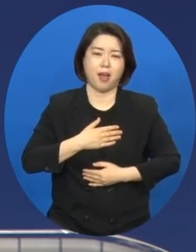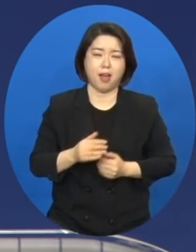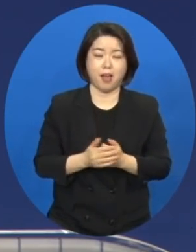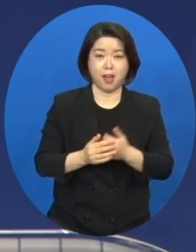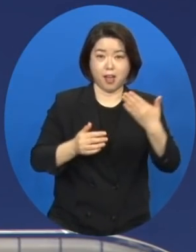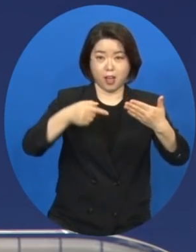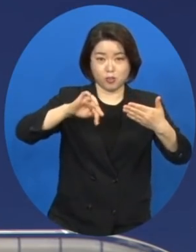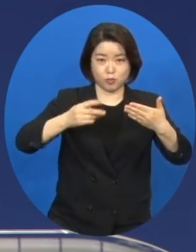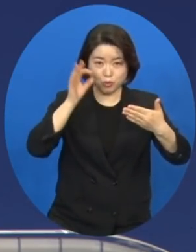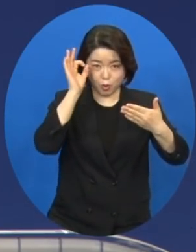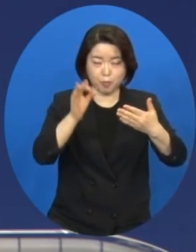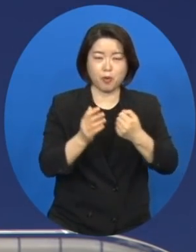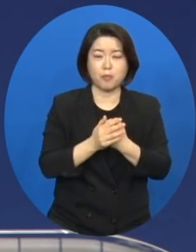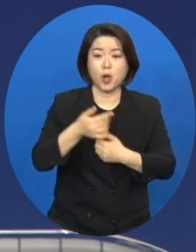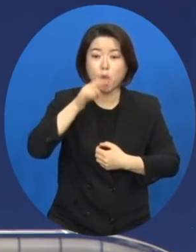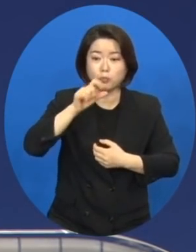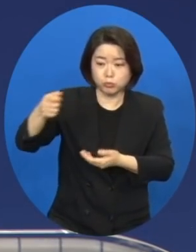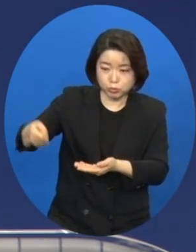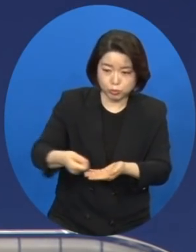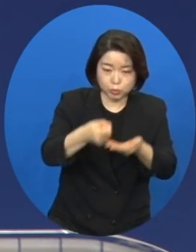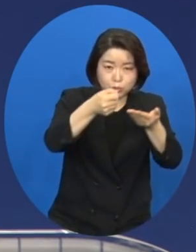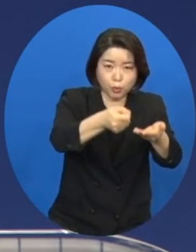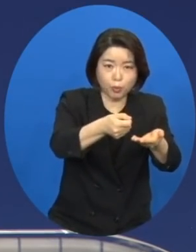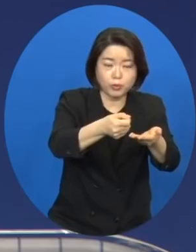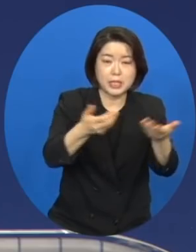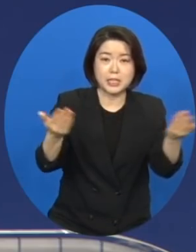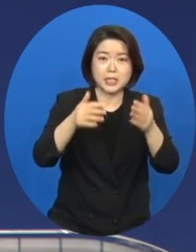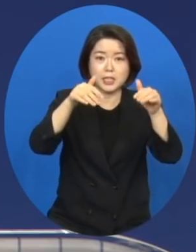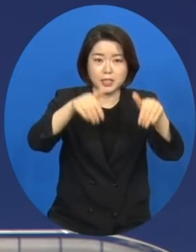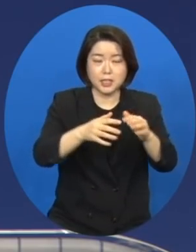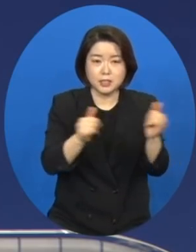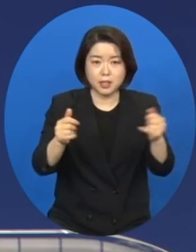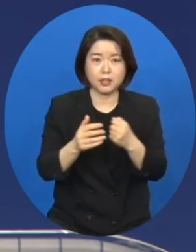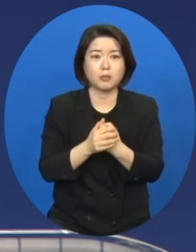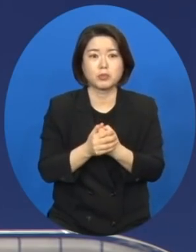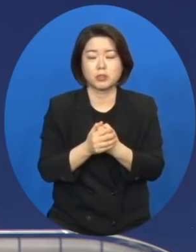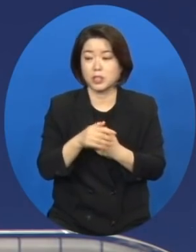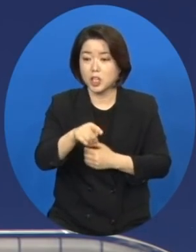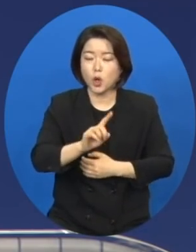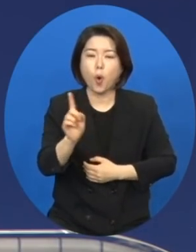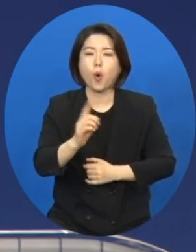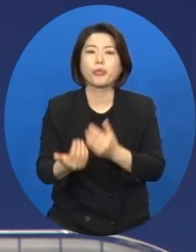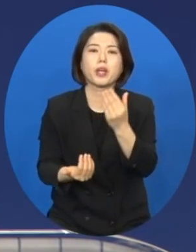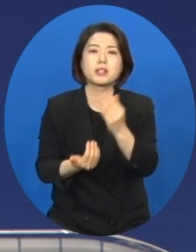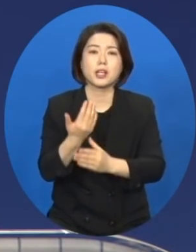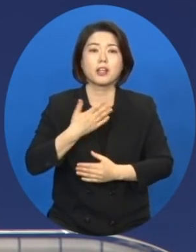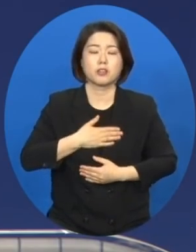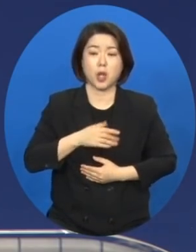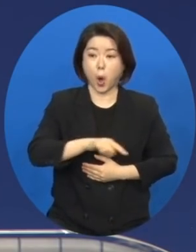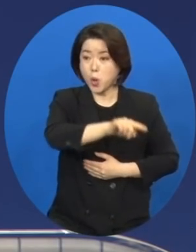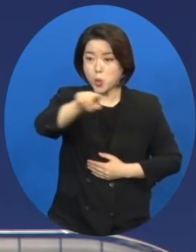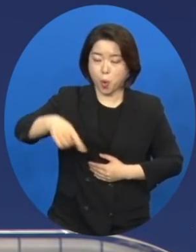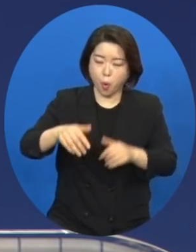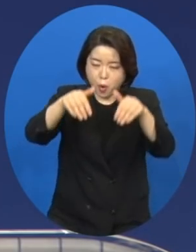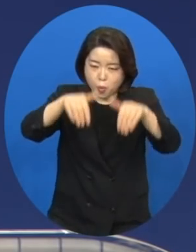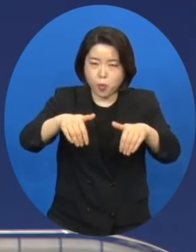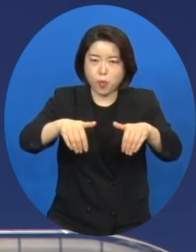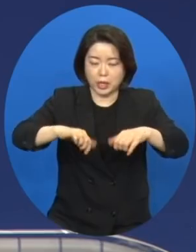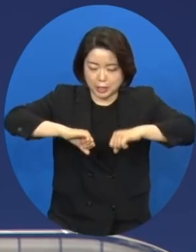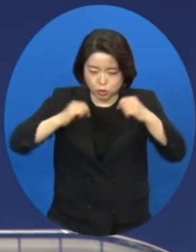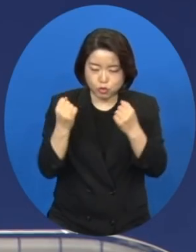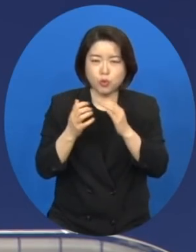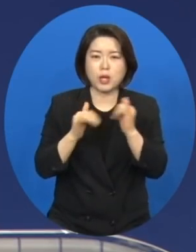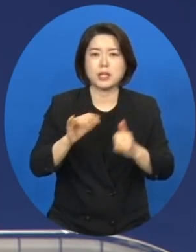이렇게 되어 있죠. 물을 떠온 일꾼들은 이 포도주가 어디에 셔놨는지 아는 거예요. 이들만 아는 거예요. 순종한 사람들만